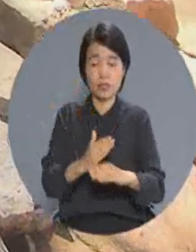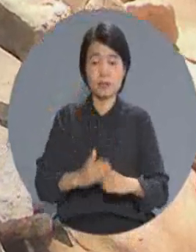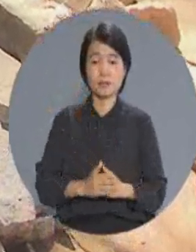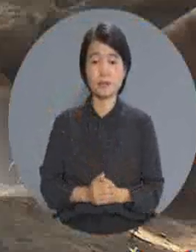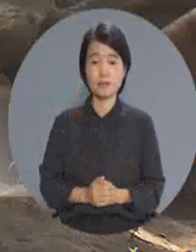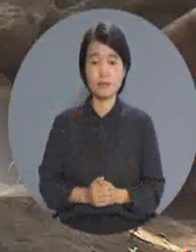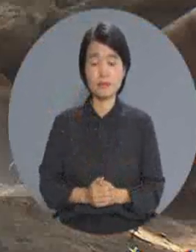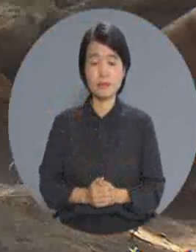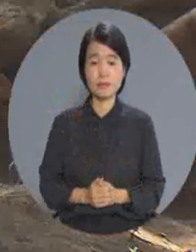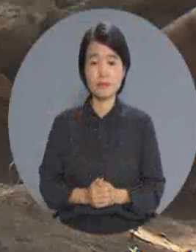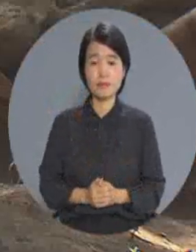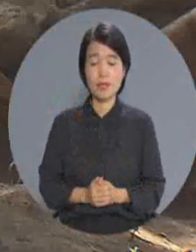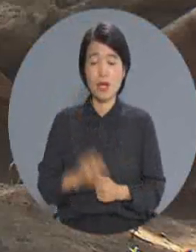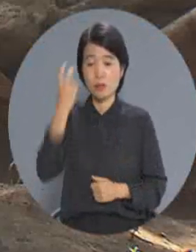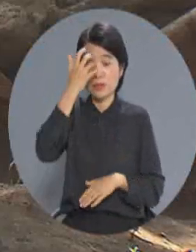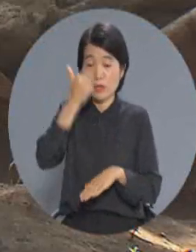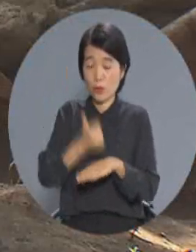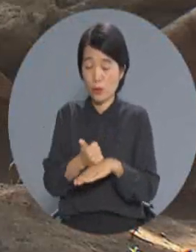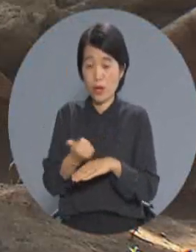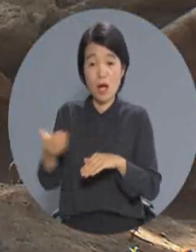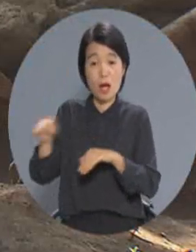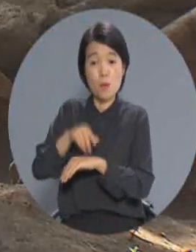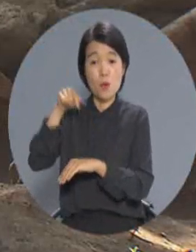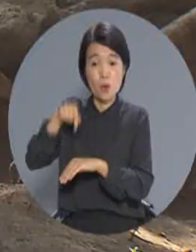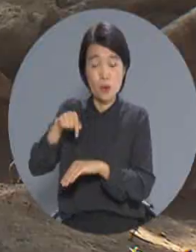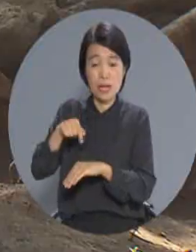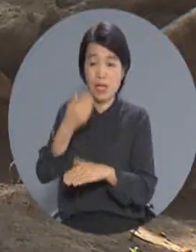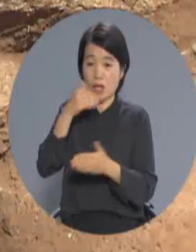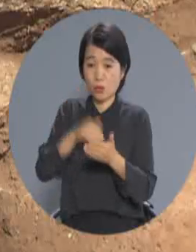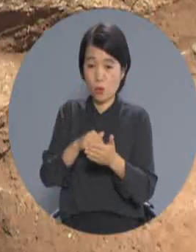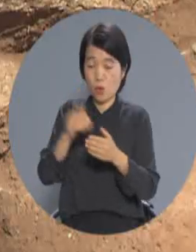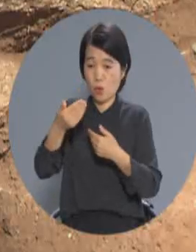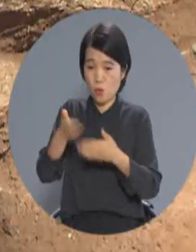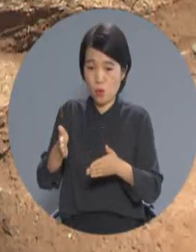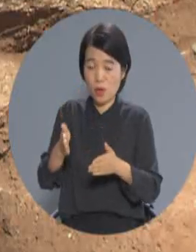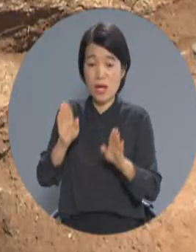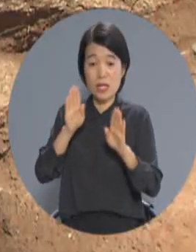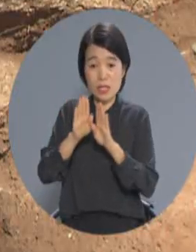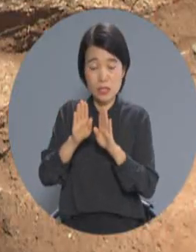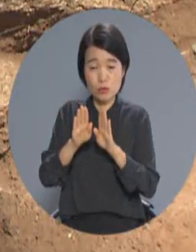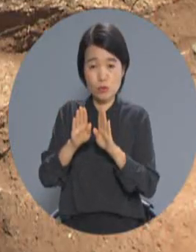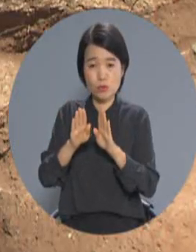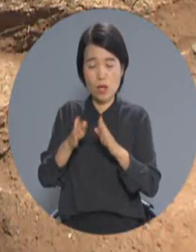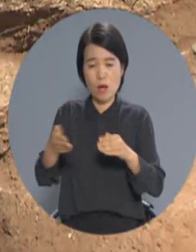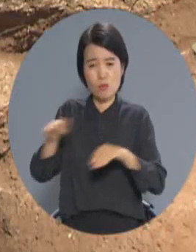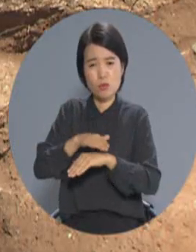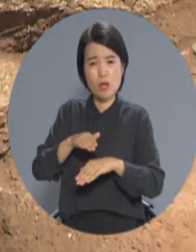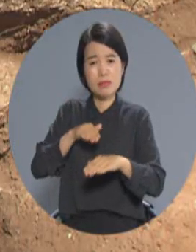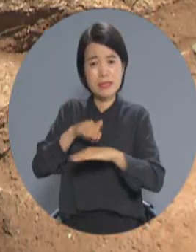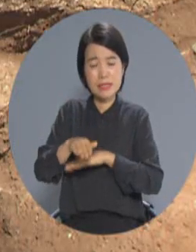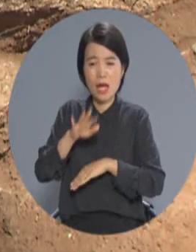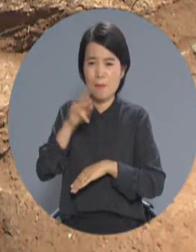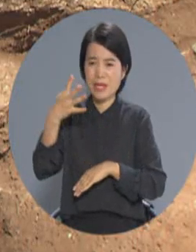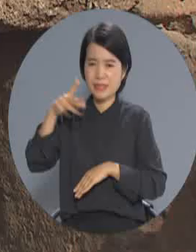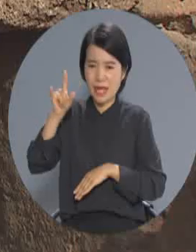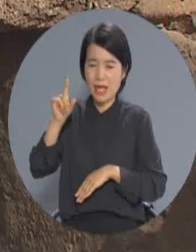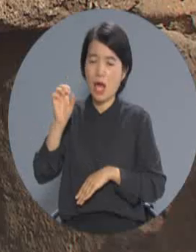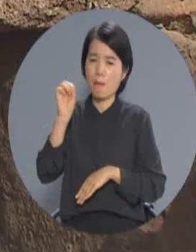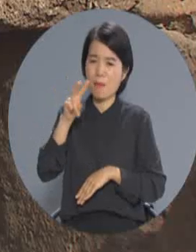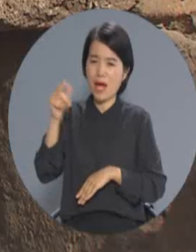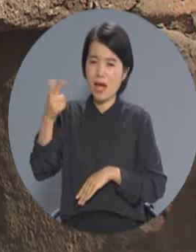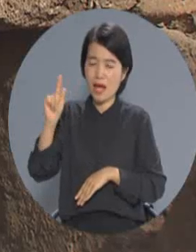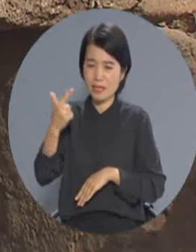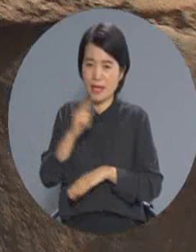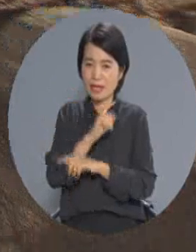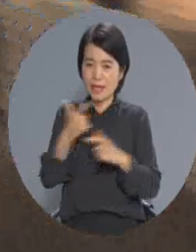있습니다. 조사 결과 봉림고분군은 석실과 입구 등 무덤의 구조물들이 각각 백제나 마한 등